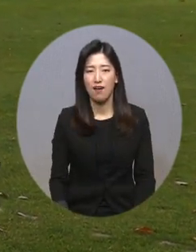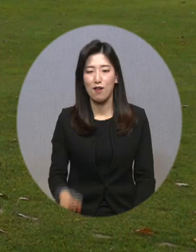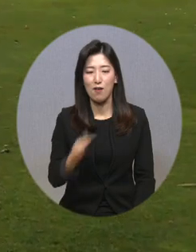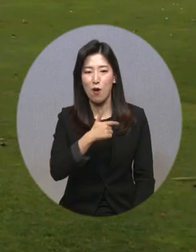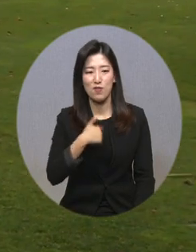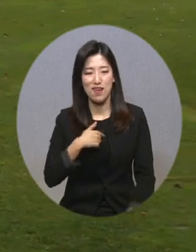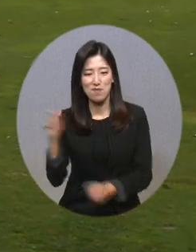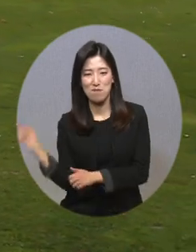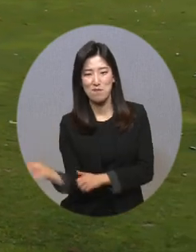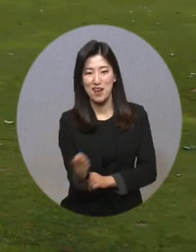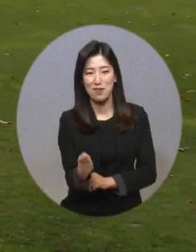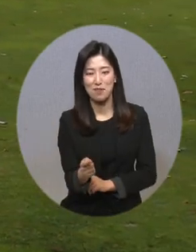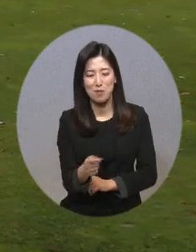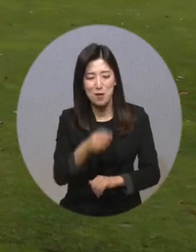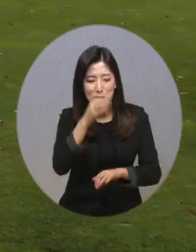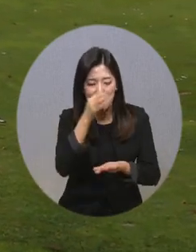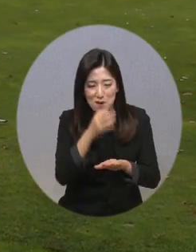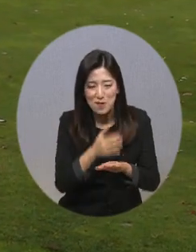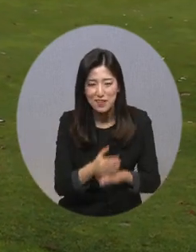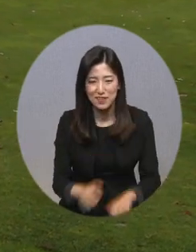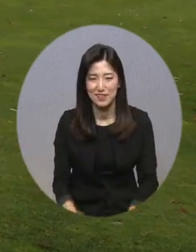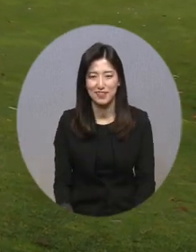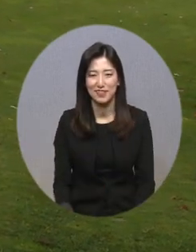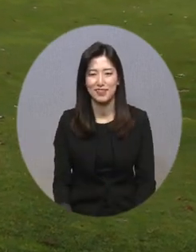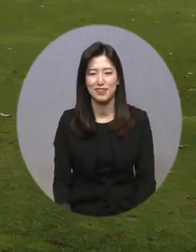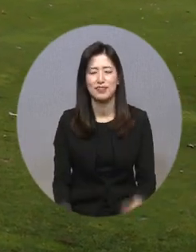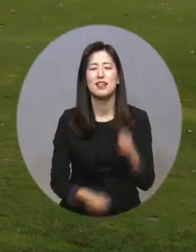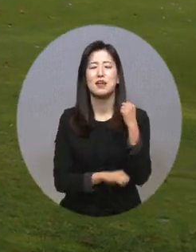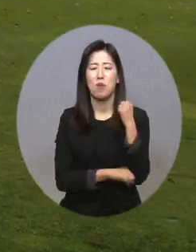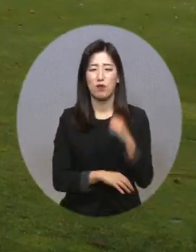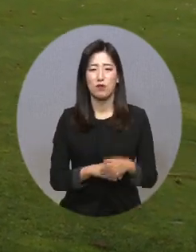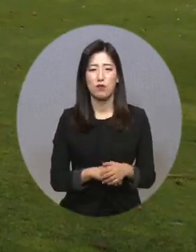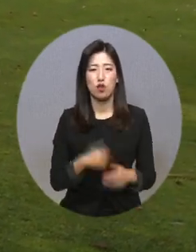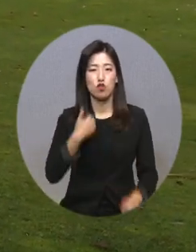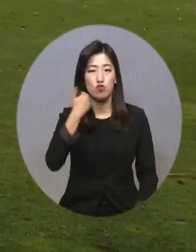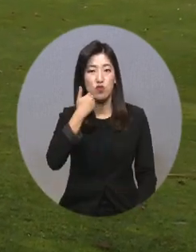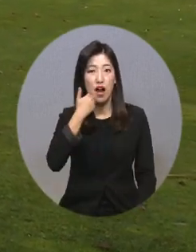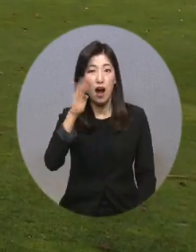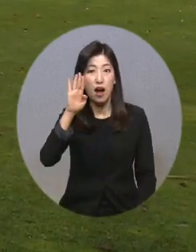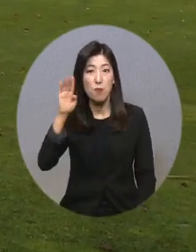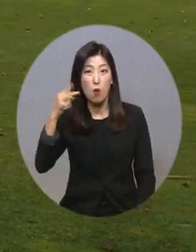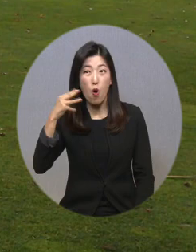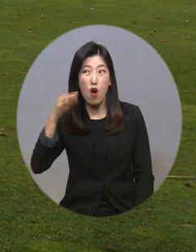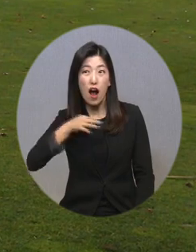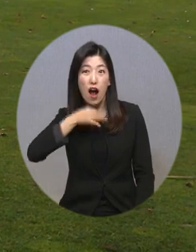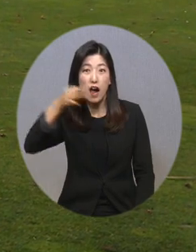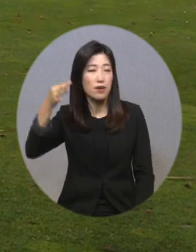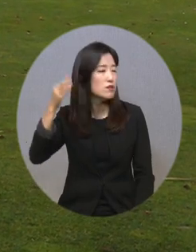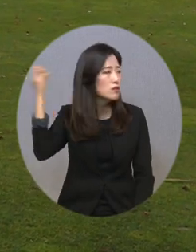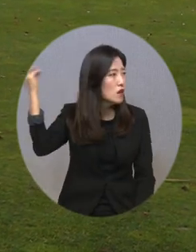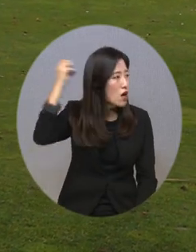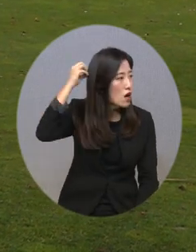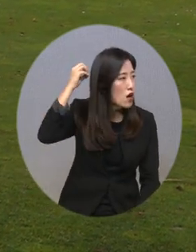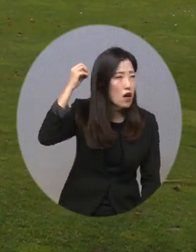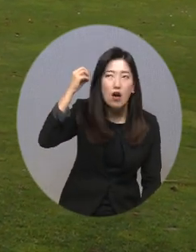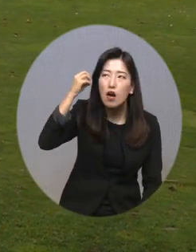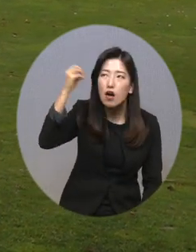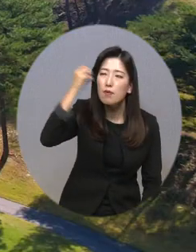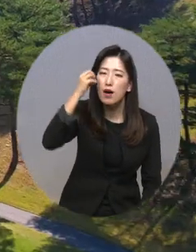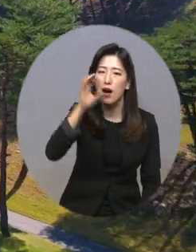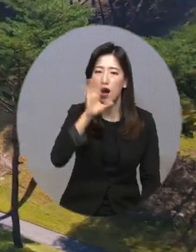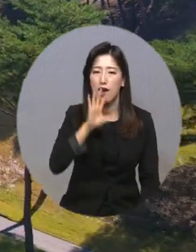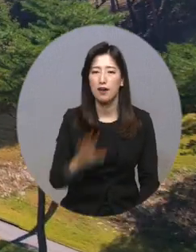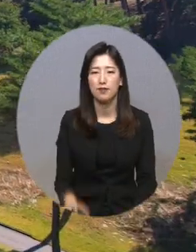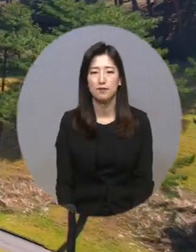떨어졌어 예 죄송해요 이기고 쓰 지 폭을 했을 때 뒤돌아보고 얼굴 안하죠 드레스덴 그냥 머리 거리 얘기할까